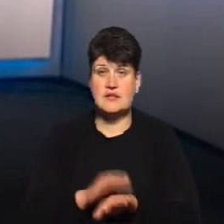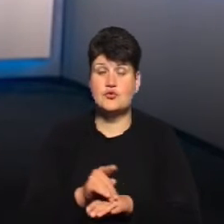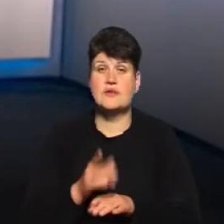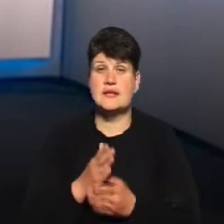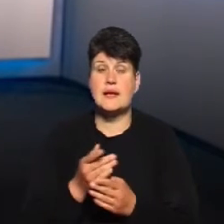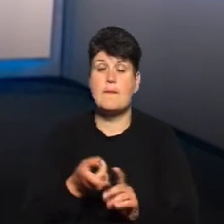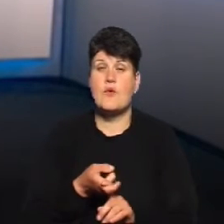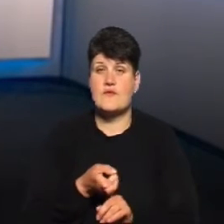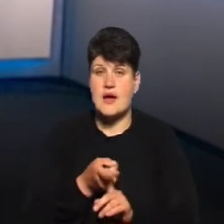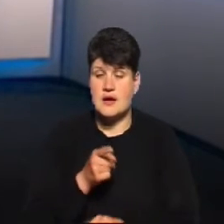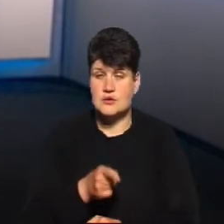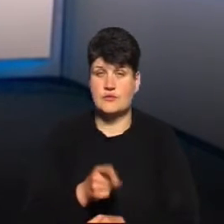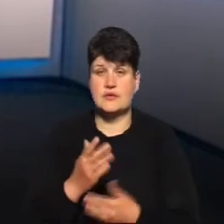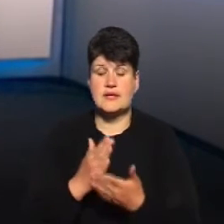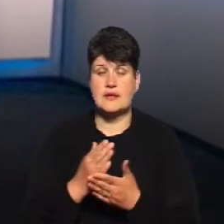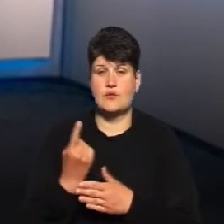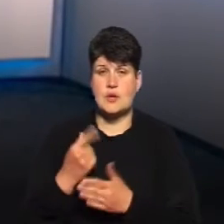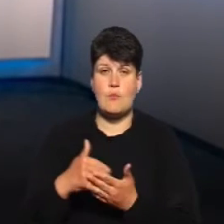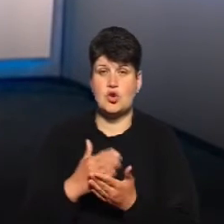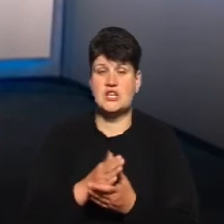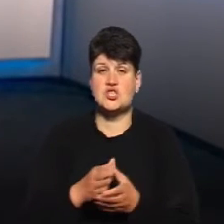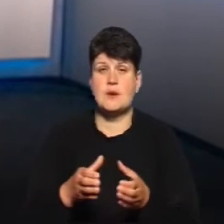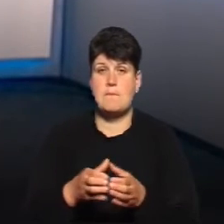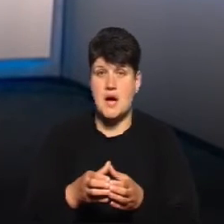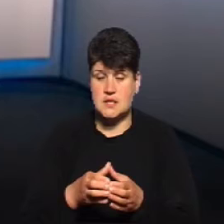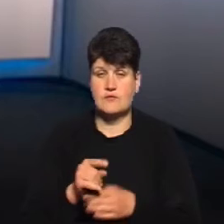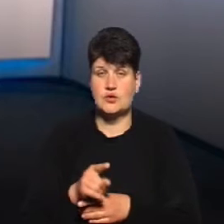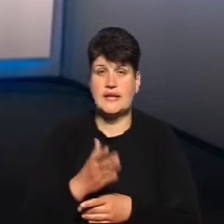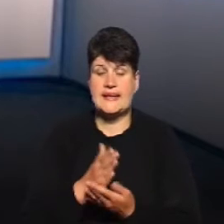оскільки вони є, по-перше, в одній політичній партії, вони є депутатами,